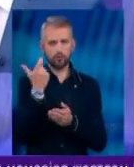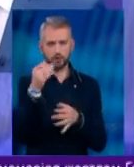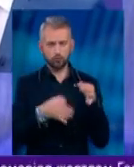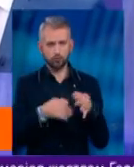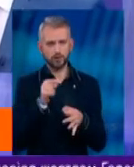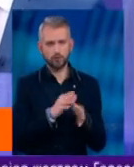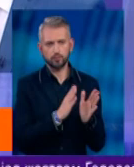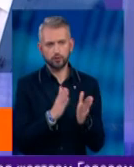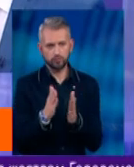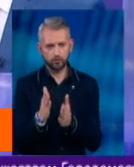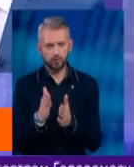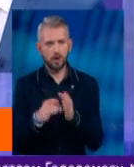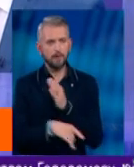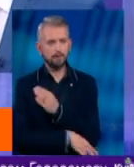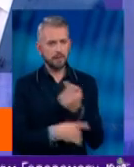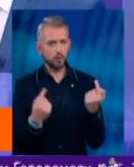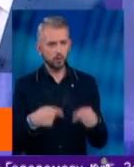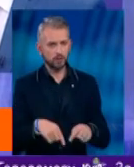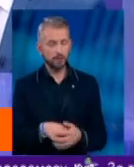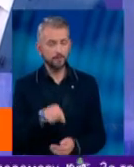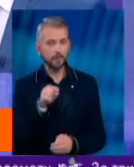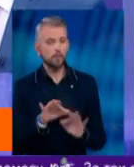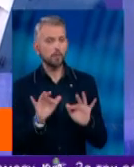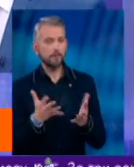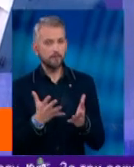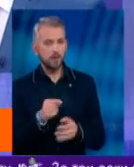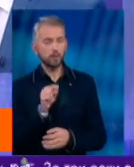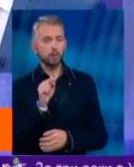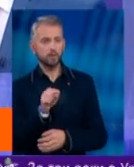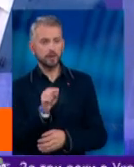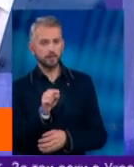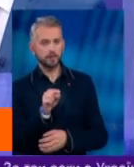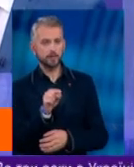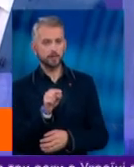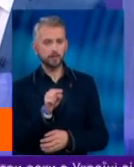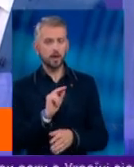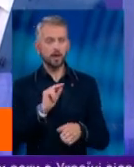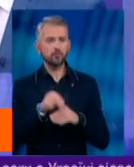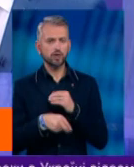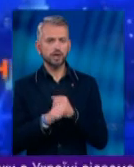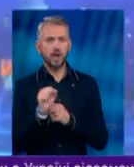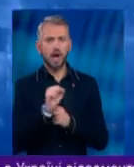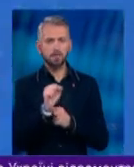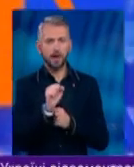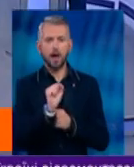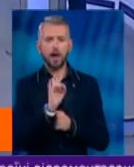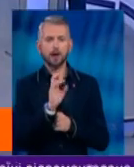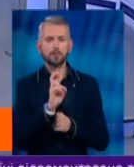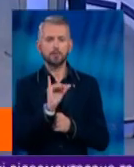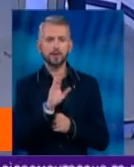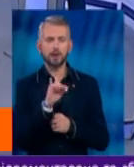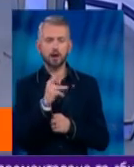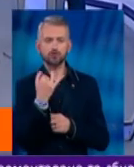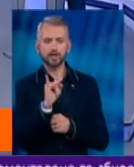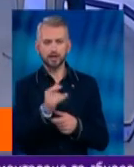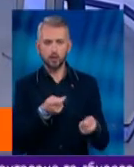цю процедуру банкрутства. В цьому випадку ви через арбітражного керуючого у